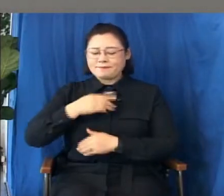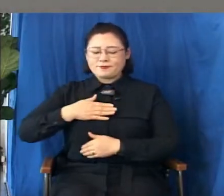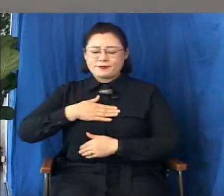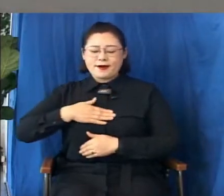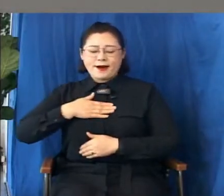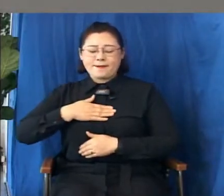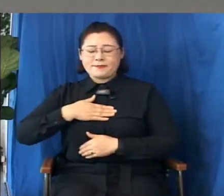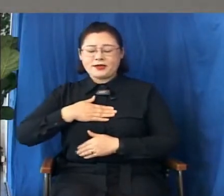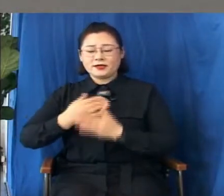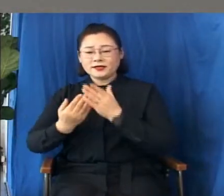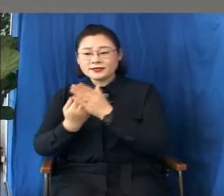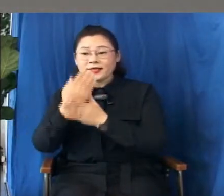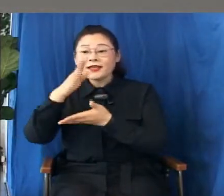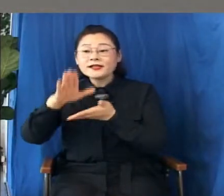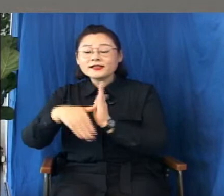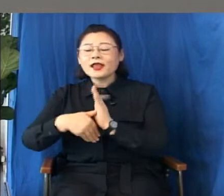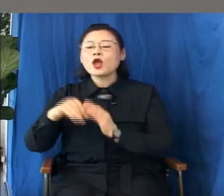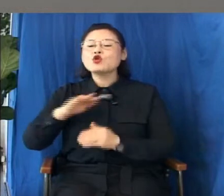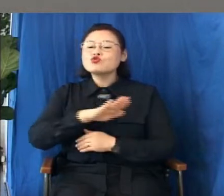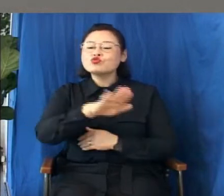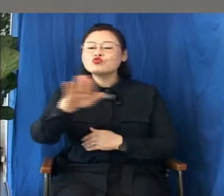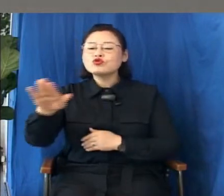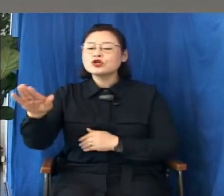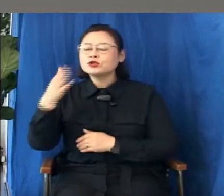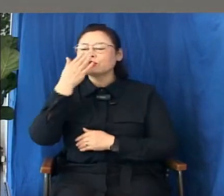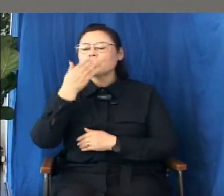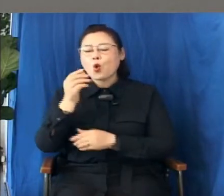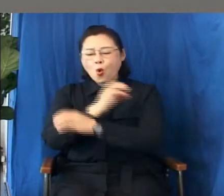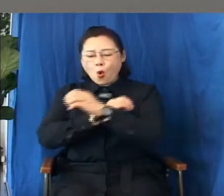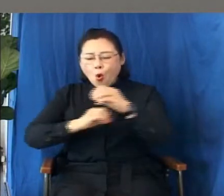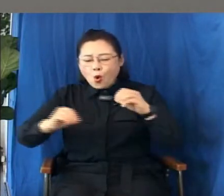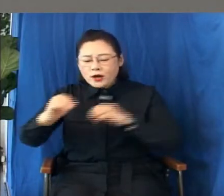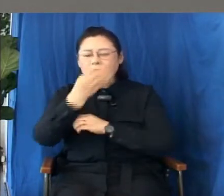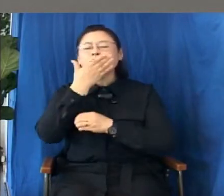갖게 할 때 그때 우리는 뭐를 해야 되냐면 축복해 줘야 됩니다.